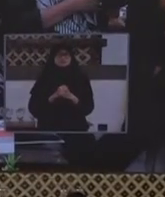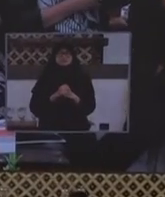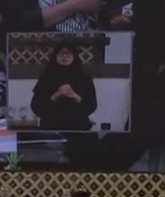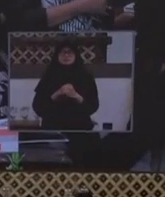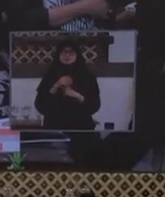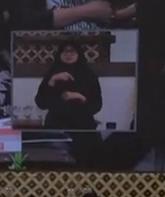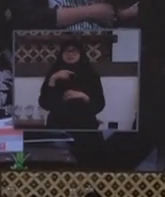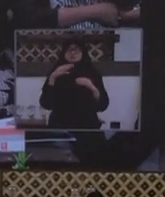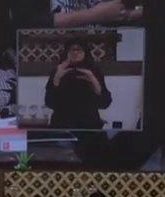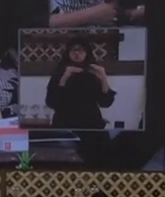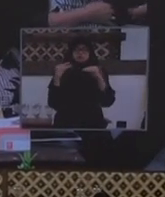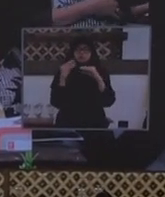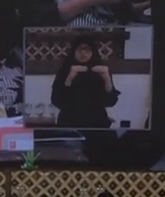wil